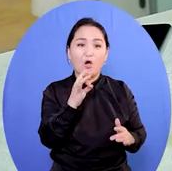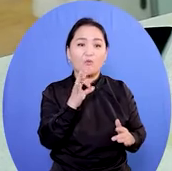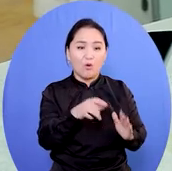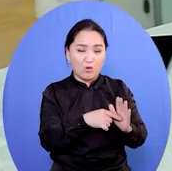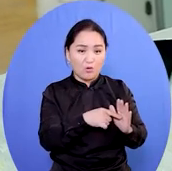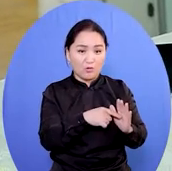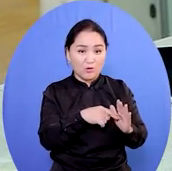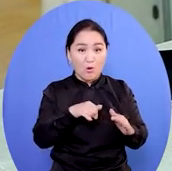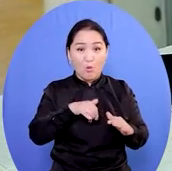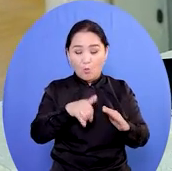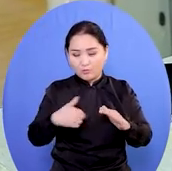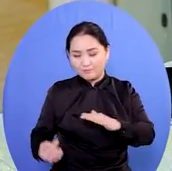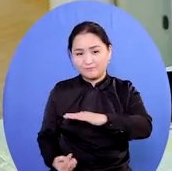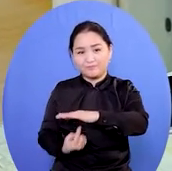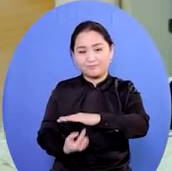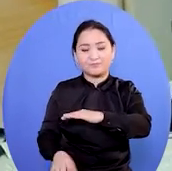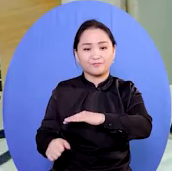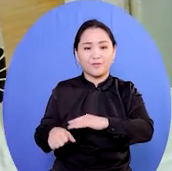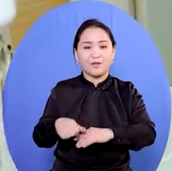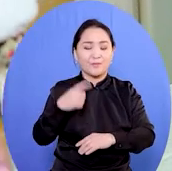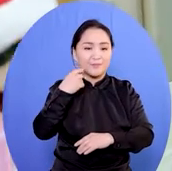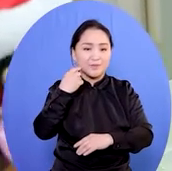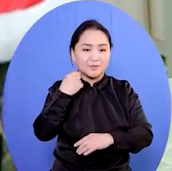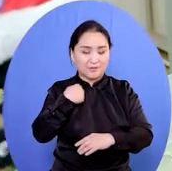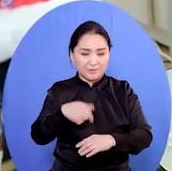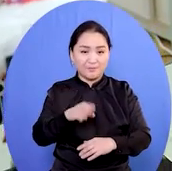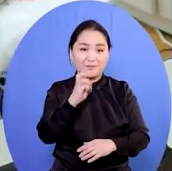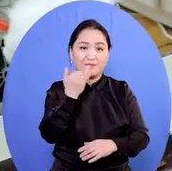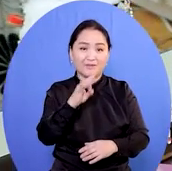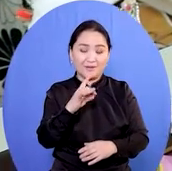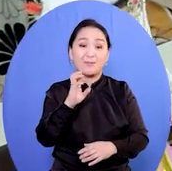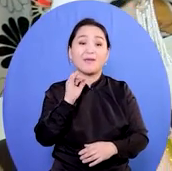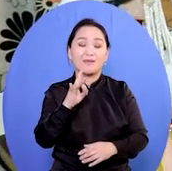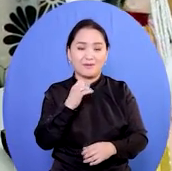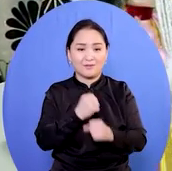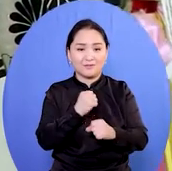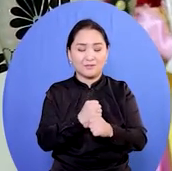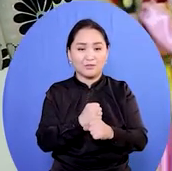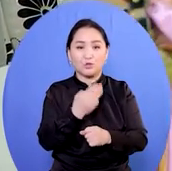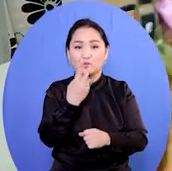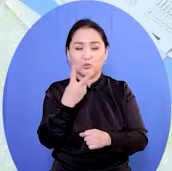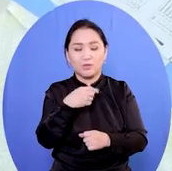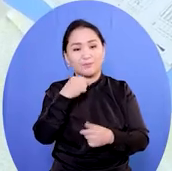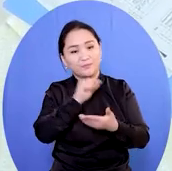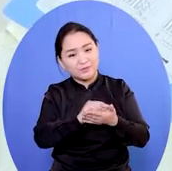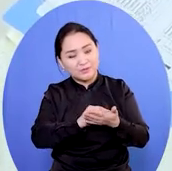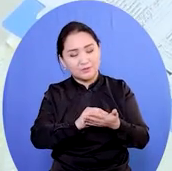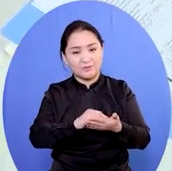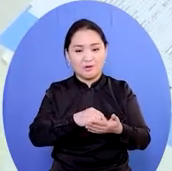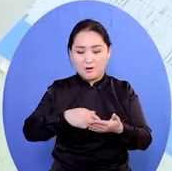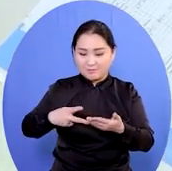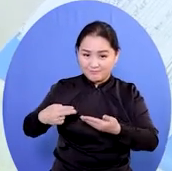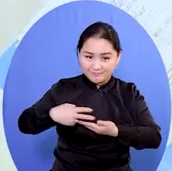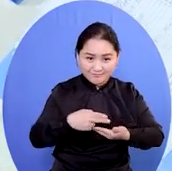нүүрсний уурхайг төшгөлсөн Шивээ Говь суманд хөдөлмөрч бүсгүй Билэг Баяр аж төрдөг. шүлэгвчэж урлагт, үйл